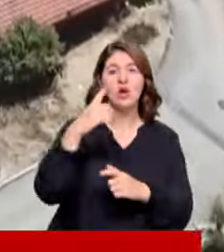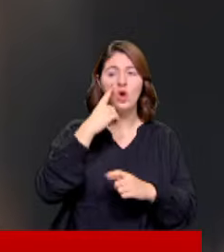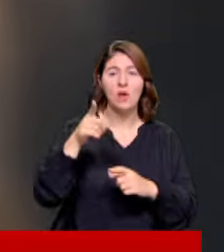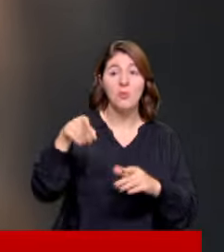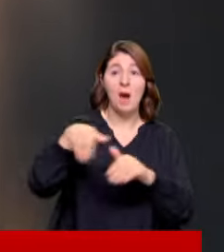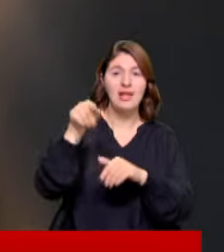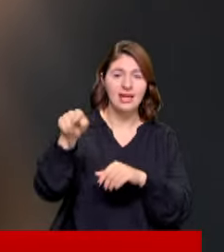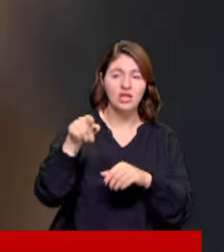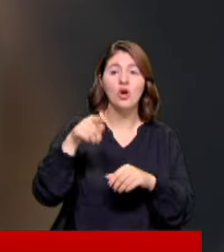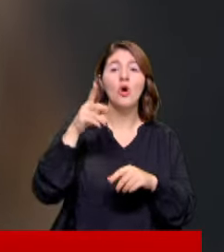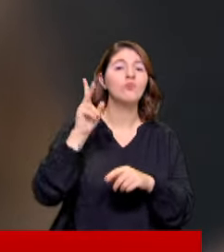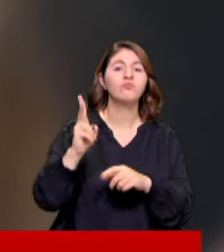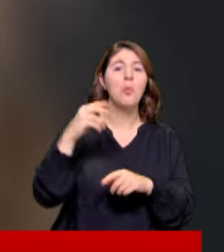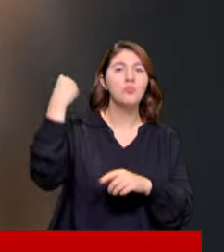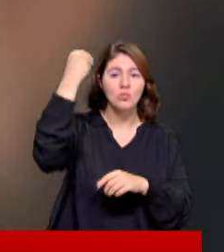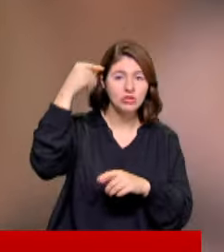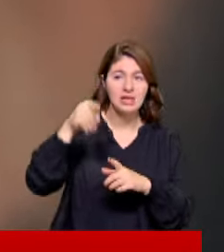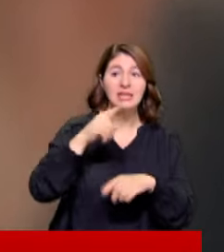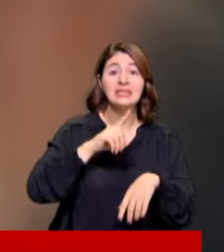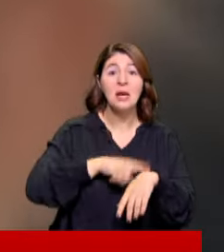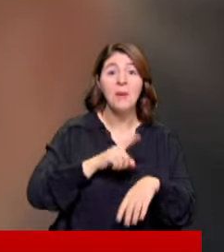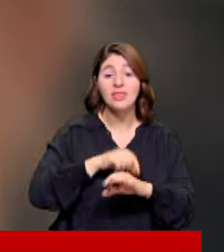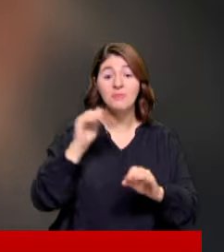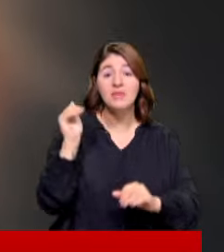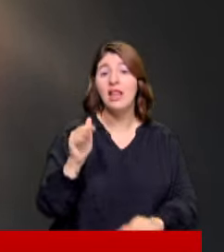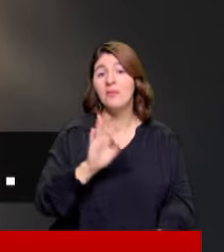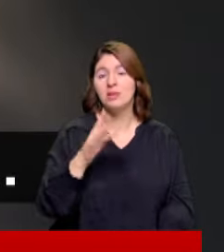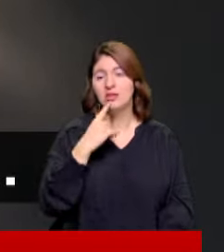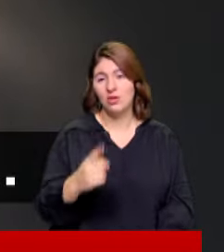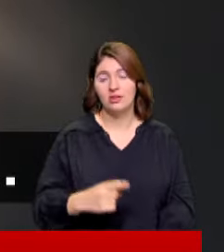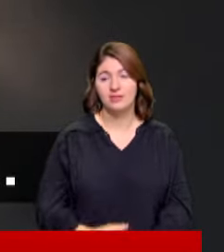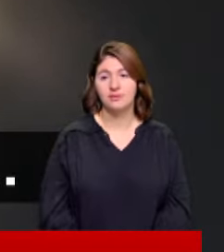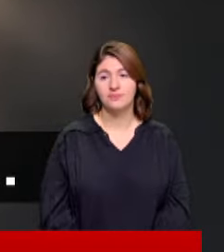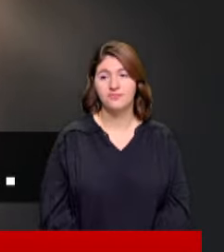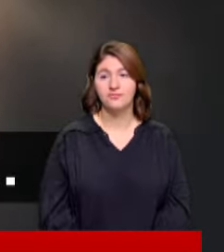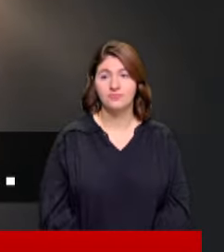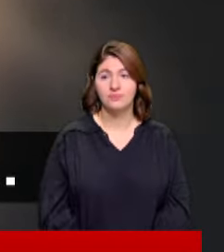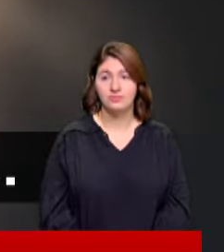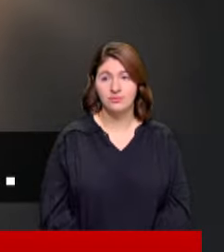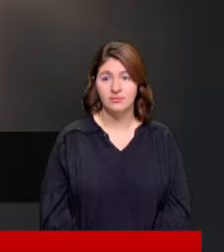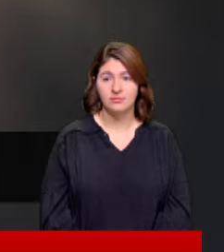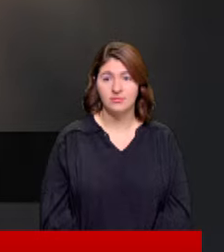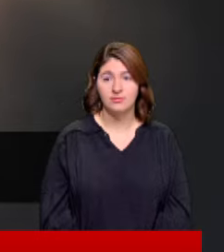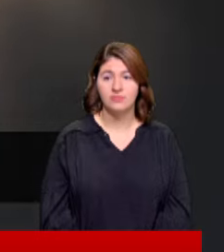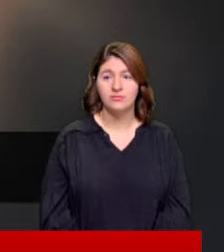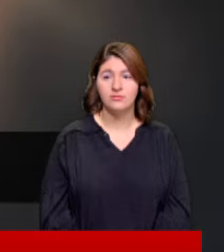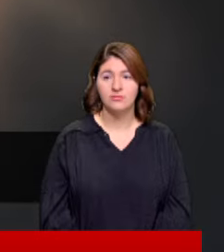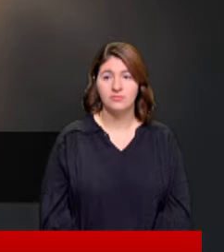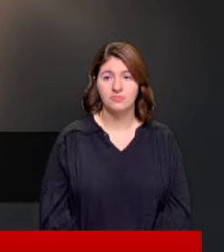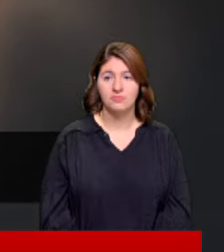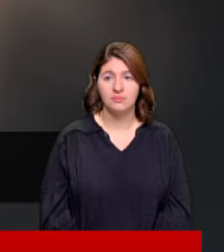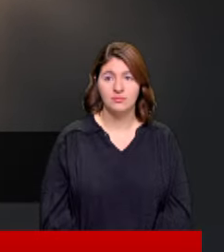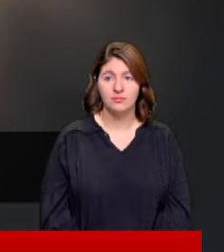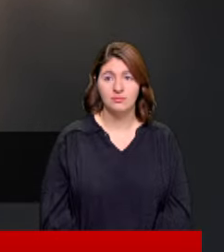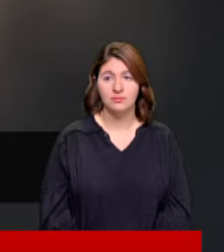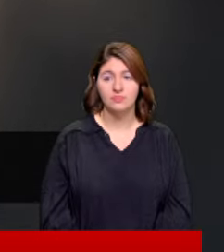Mahallesi. Muhtar Arzu Nisan da zamanında müdahale yapılmadığını savundu. Ben diyorum ki burada diyorum, buraya geliyor yani.